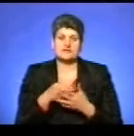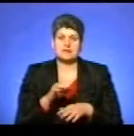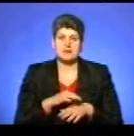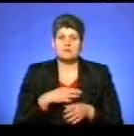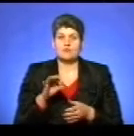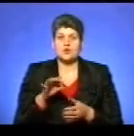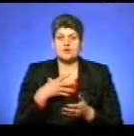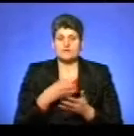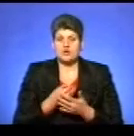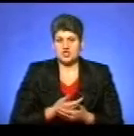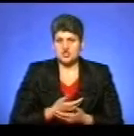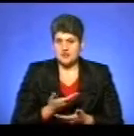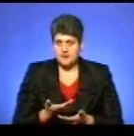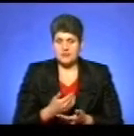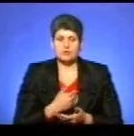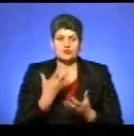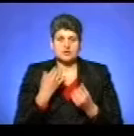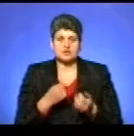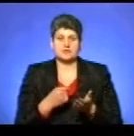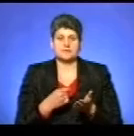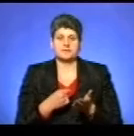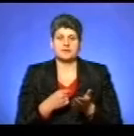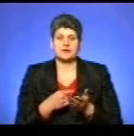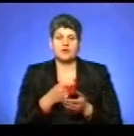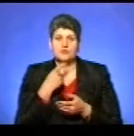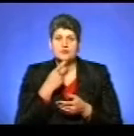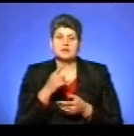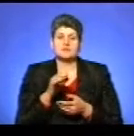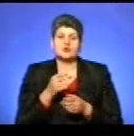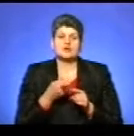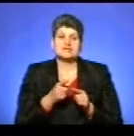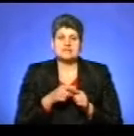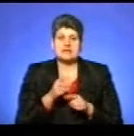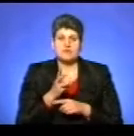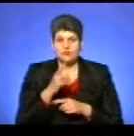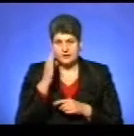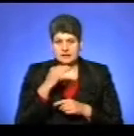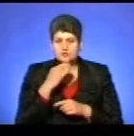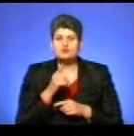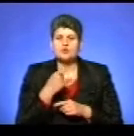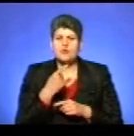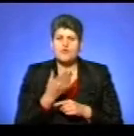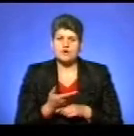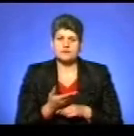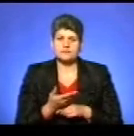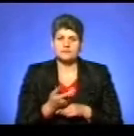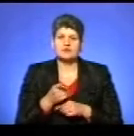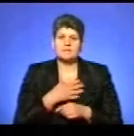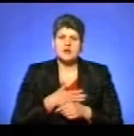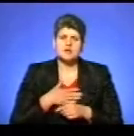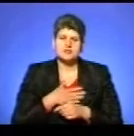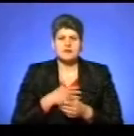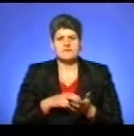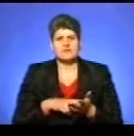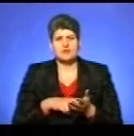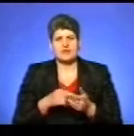життя. Але хочу ще вмотивувати цими відео і татусів, тому що чому вони не говорять? Тому що вони переживають, вони